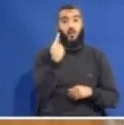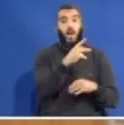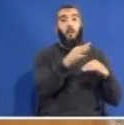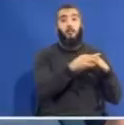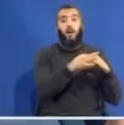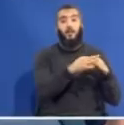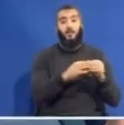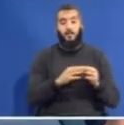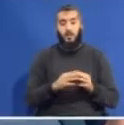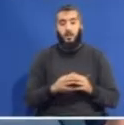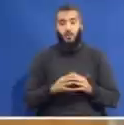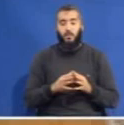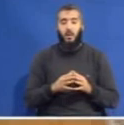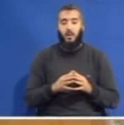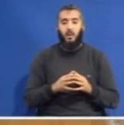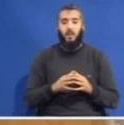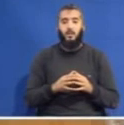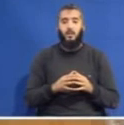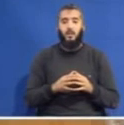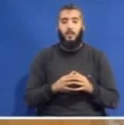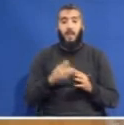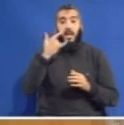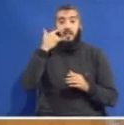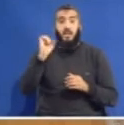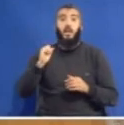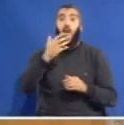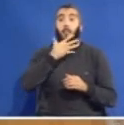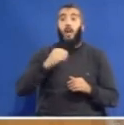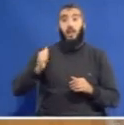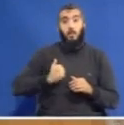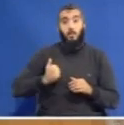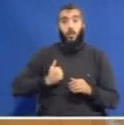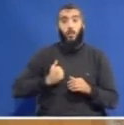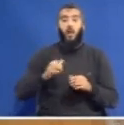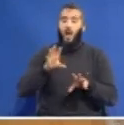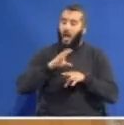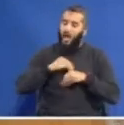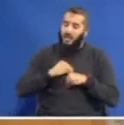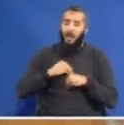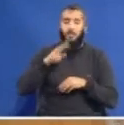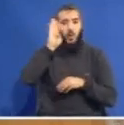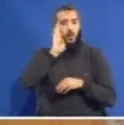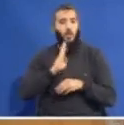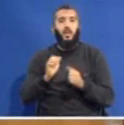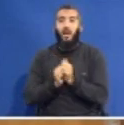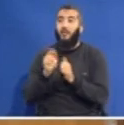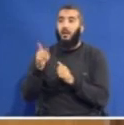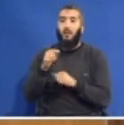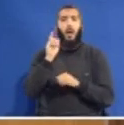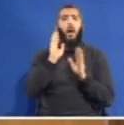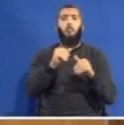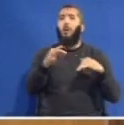أن ترضى عنك أم الزوج. وإذا رضيت عنك أم الزوج، الزوج يرضى، يولي خاتم في يدك،